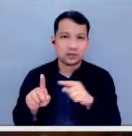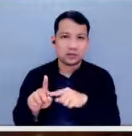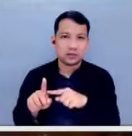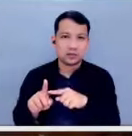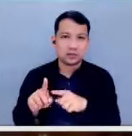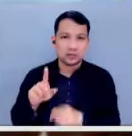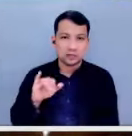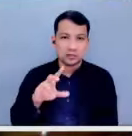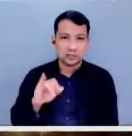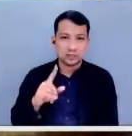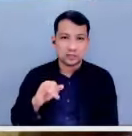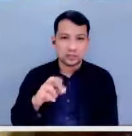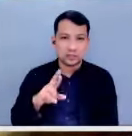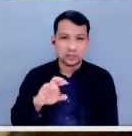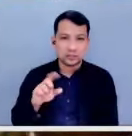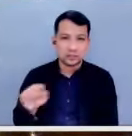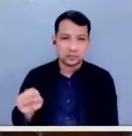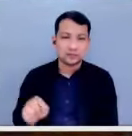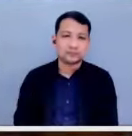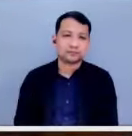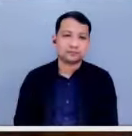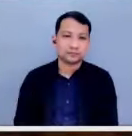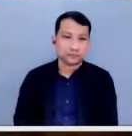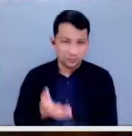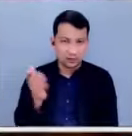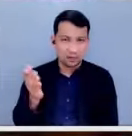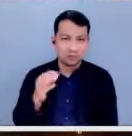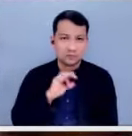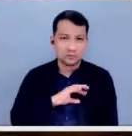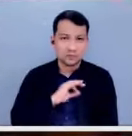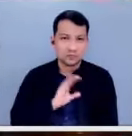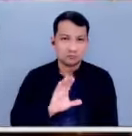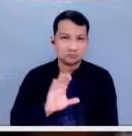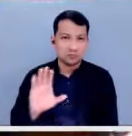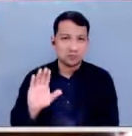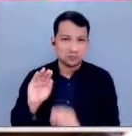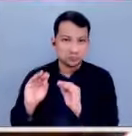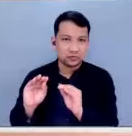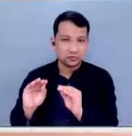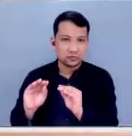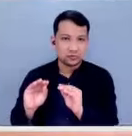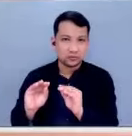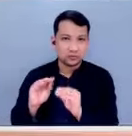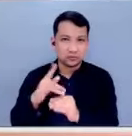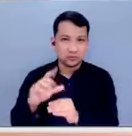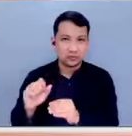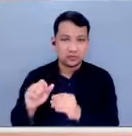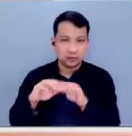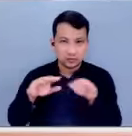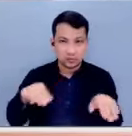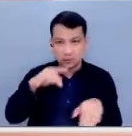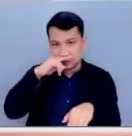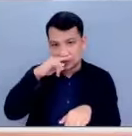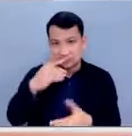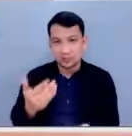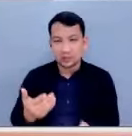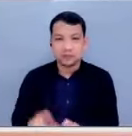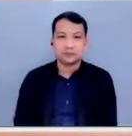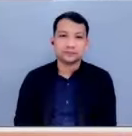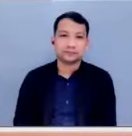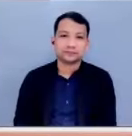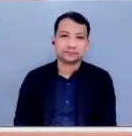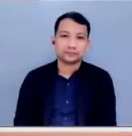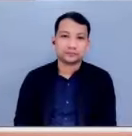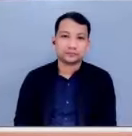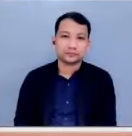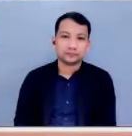stargazer. Ah, okay. Palagay mo anong mga benefits ng pagtuturo ng pastries para sa mga bata? Ah, alright. So, syempre ngayon